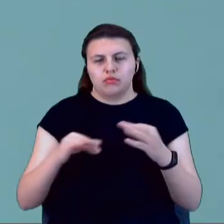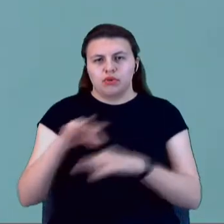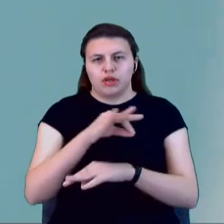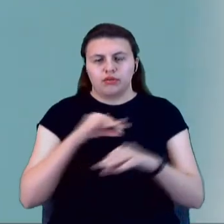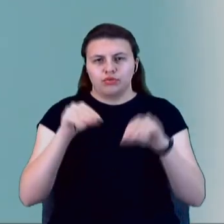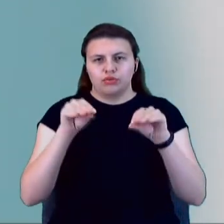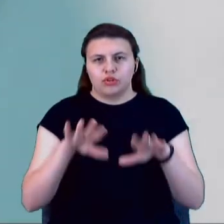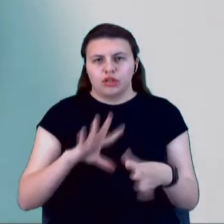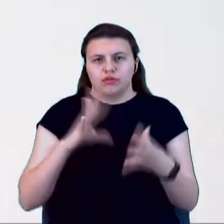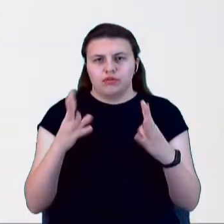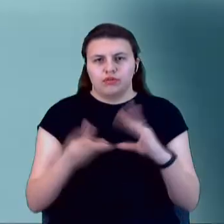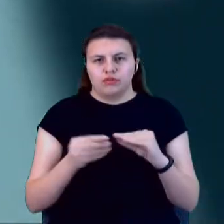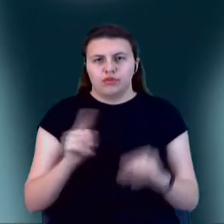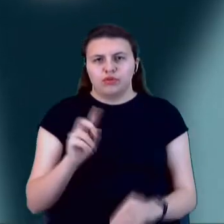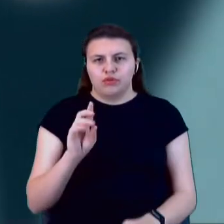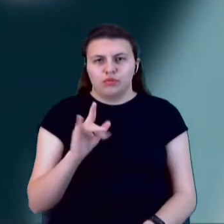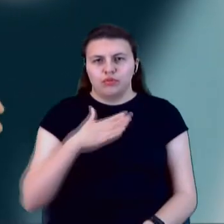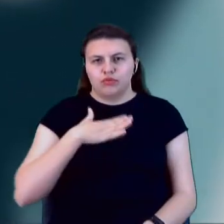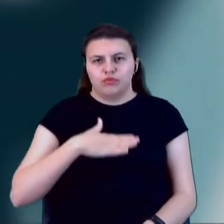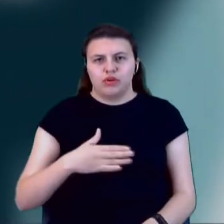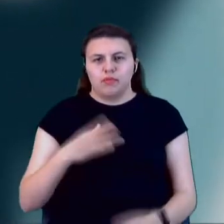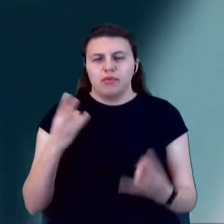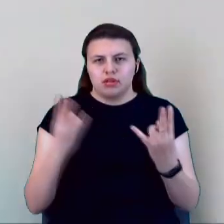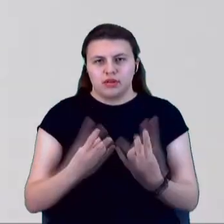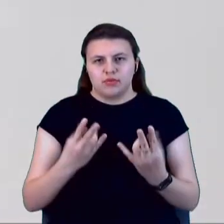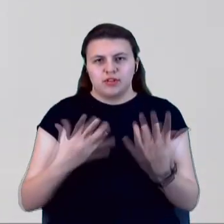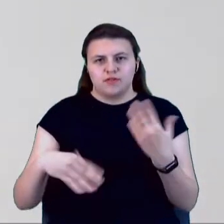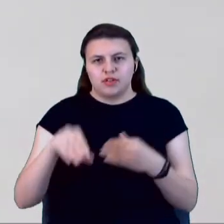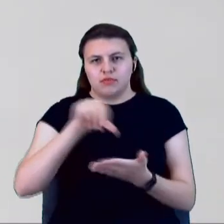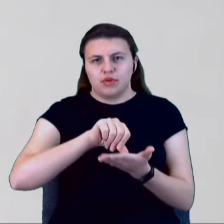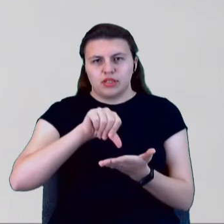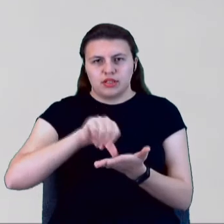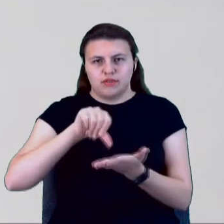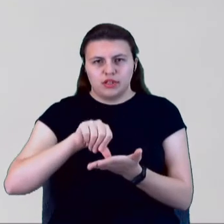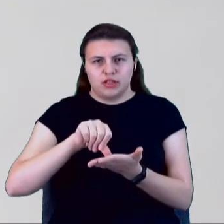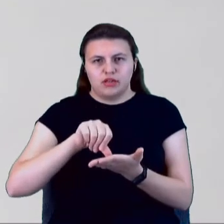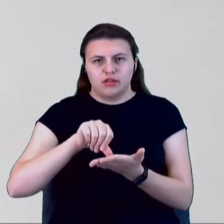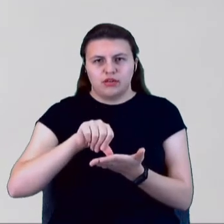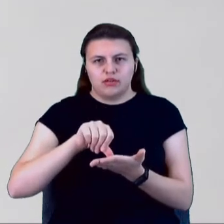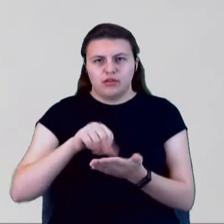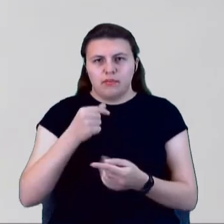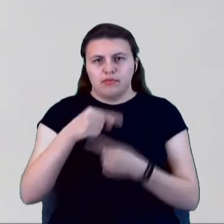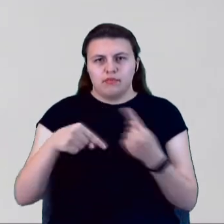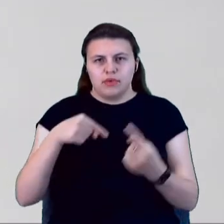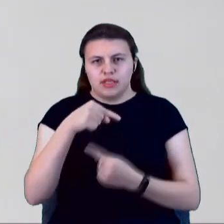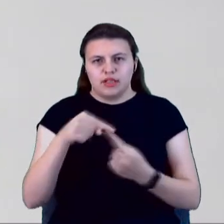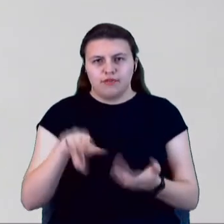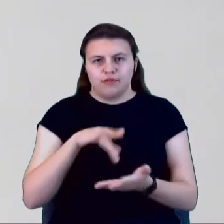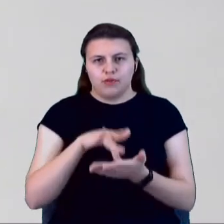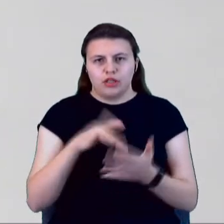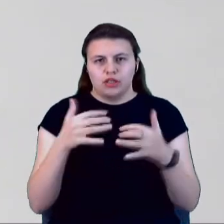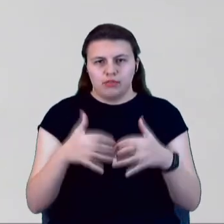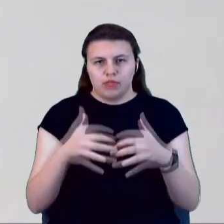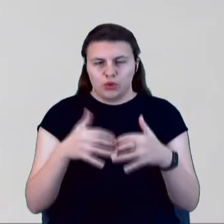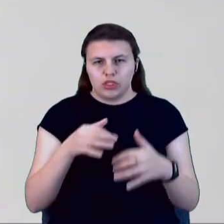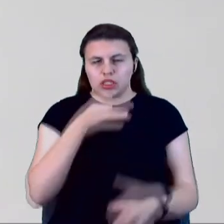целом, дабы удовлетворить потребности всех представителей бизнеса в городе Краматорске. Скажіть,